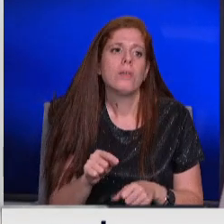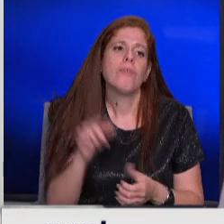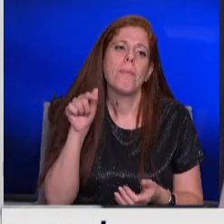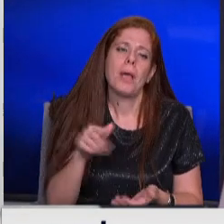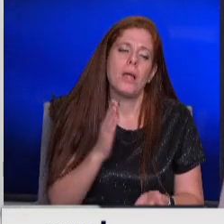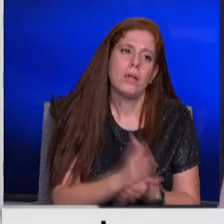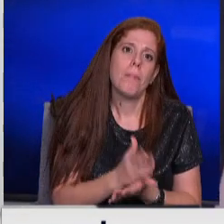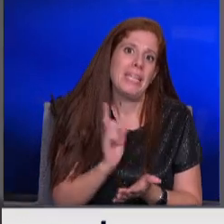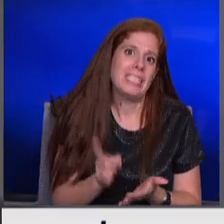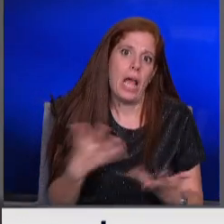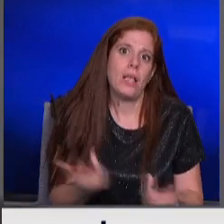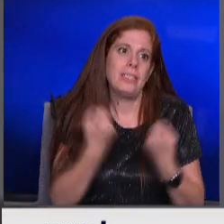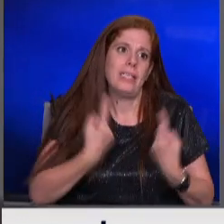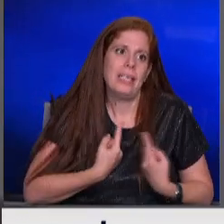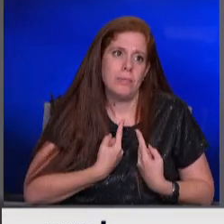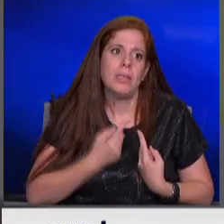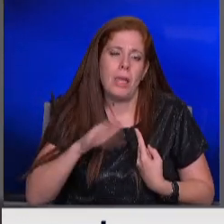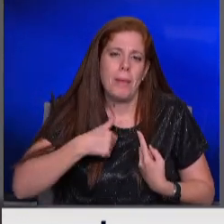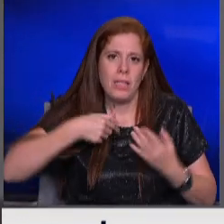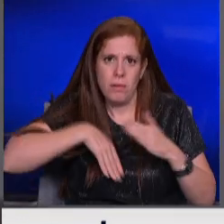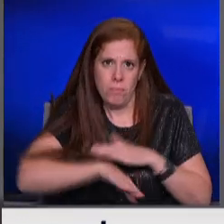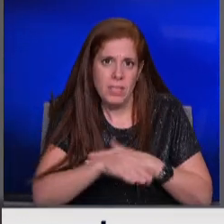אז גם אני הייתי מתחת לאוטו.